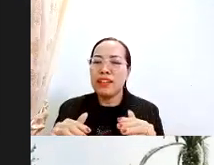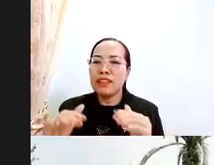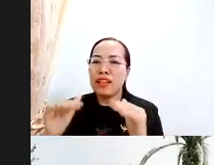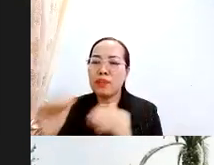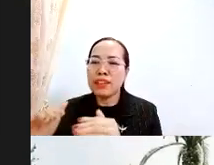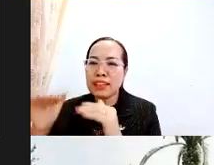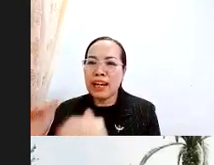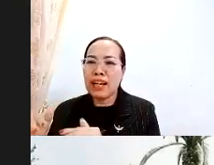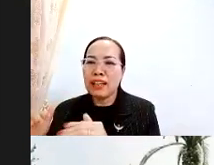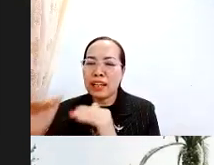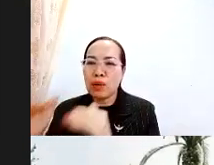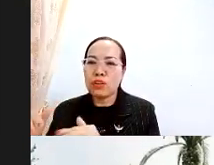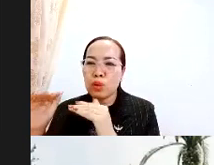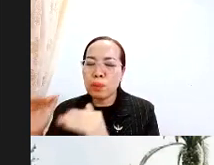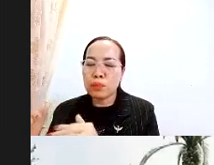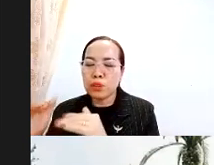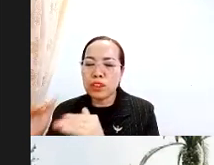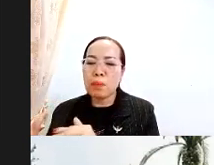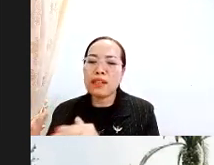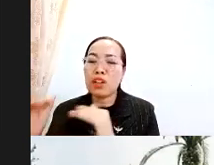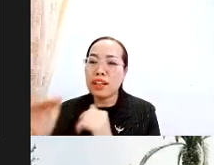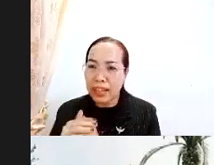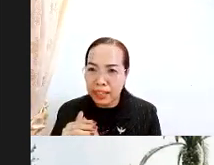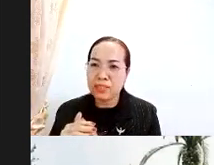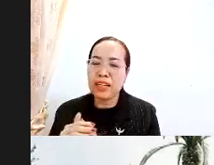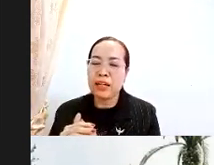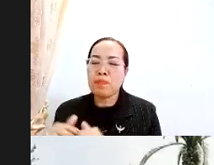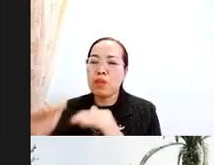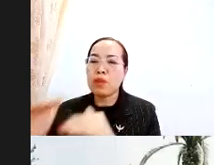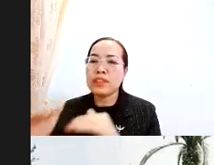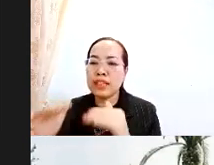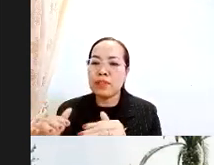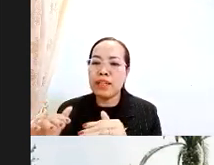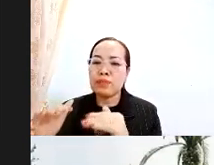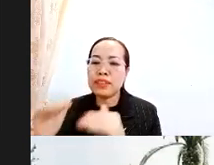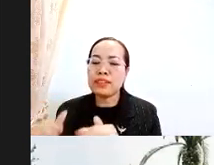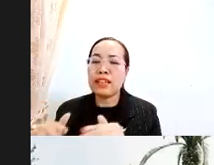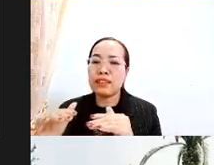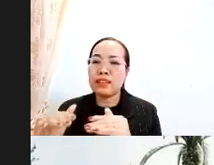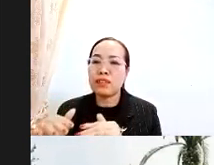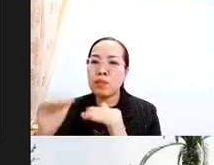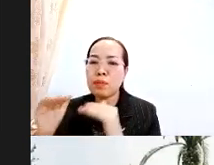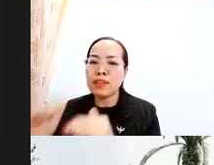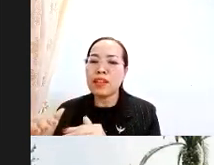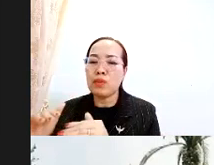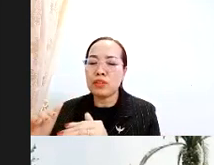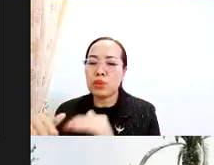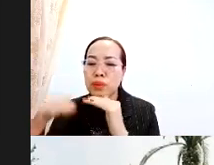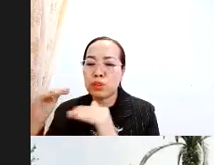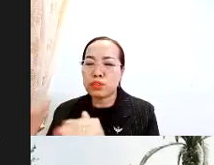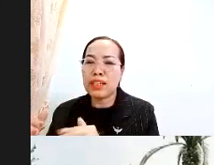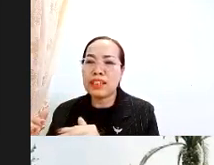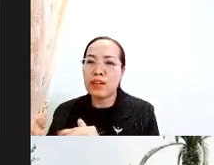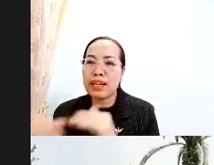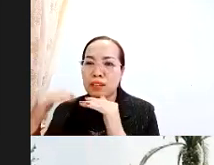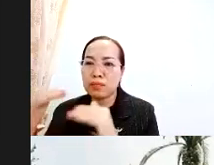lệch nâu về tất cả đại quạt tự tùa phiếp chốc chây ban quạt ở lệ chà quạt mà chạy lệch vì thi xa không mấy giờ quạt tự tùa phiếp